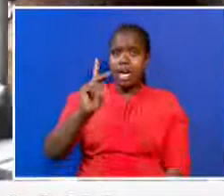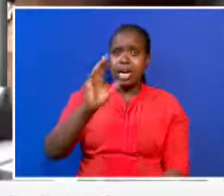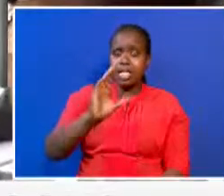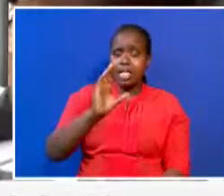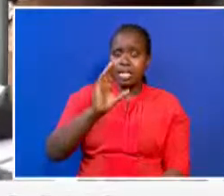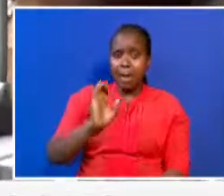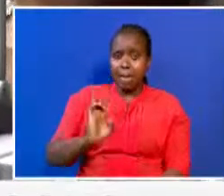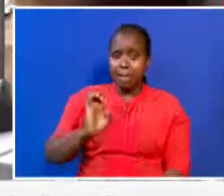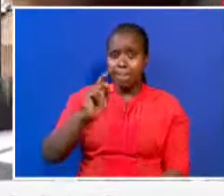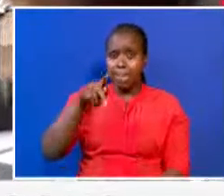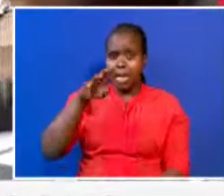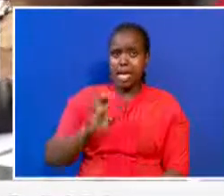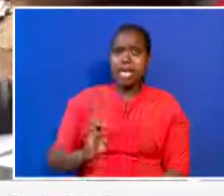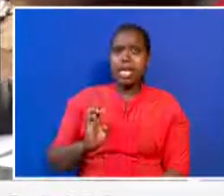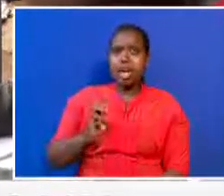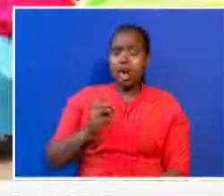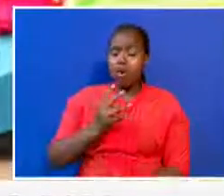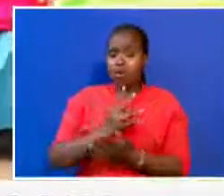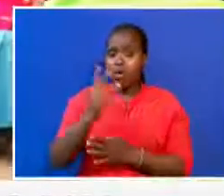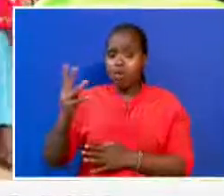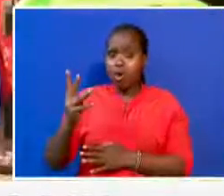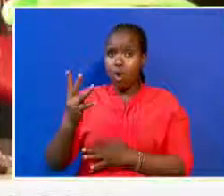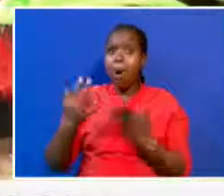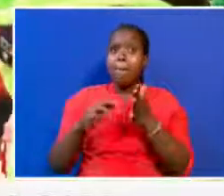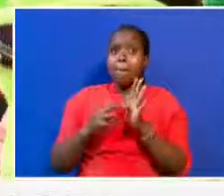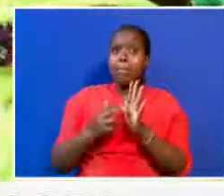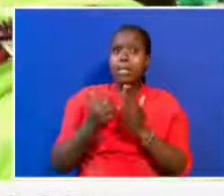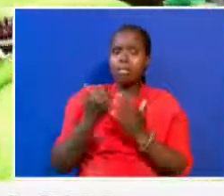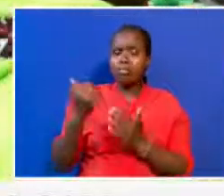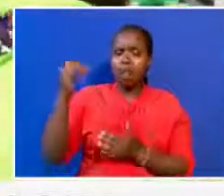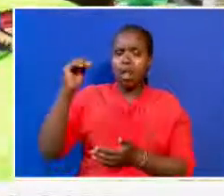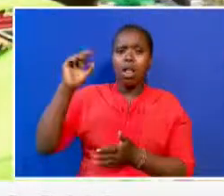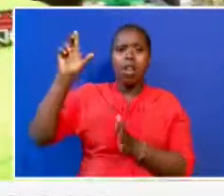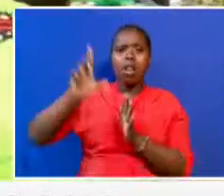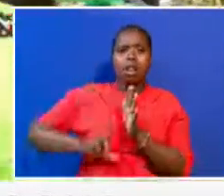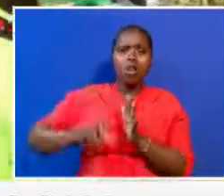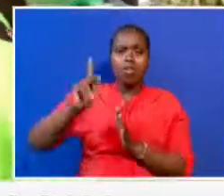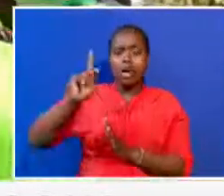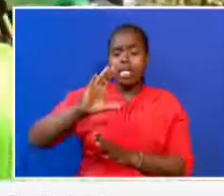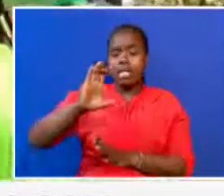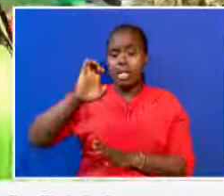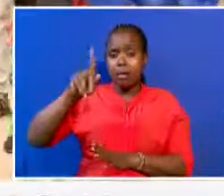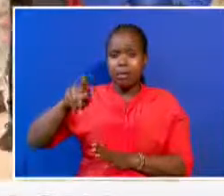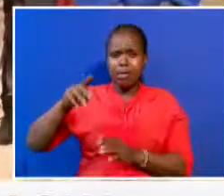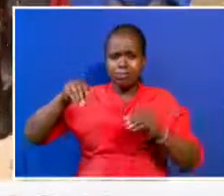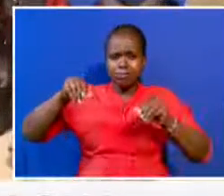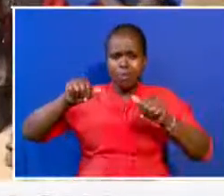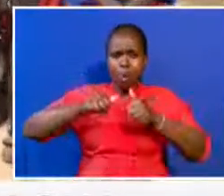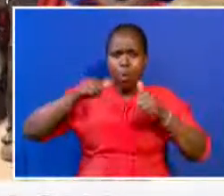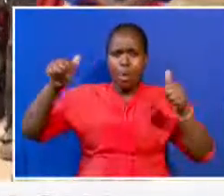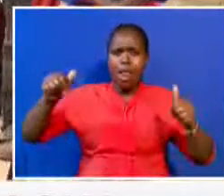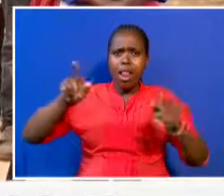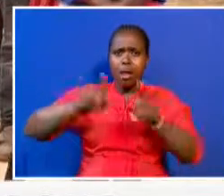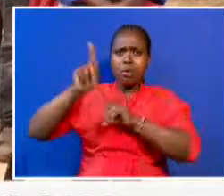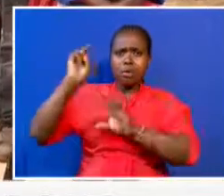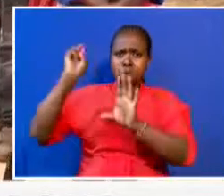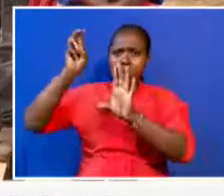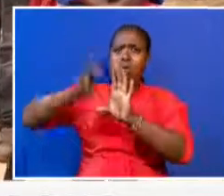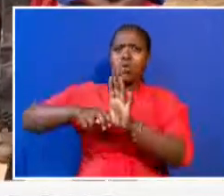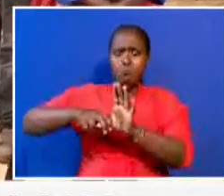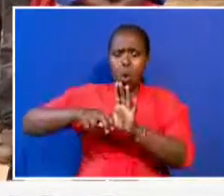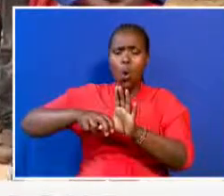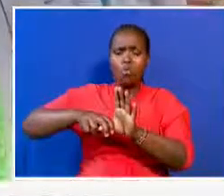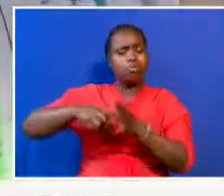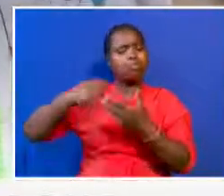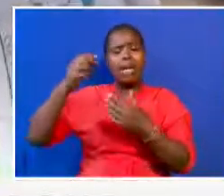cha 4 ya mwaka jana yalivyodhihirisha wanafunzi waliokuwa na alama za chini katika mtihani wa KCPE walivyopita vizuri licha ya kujiunga na shule za